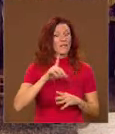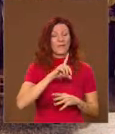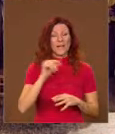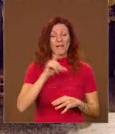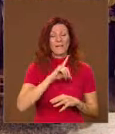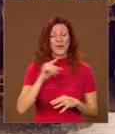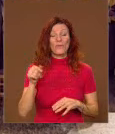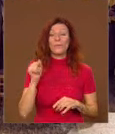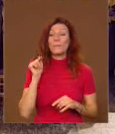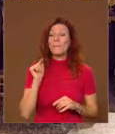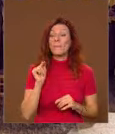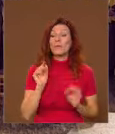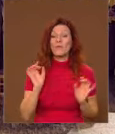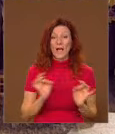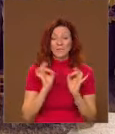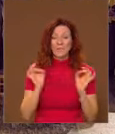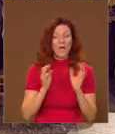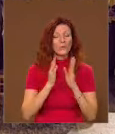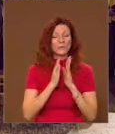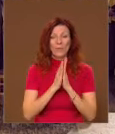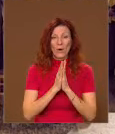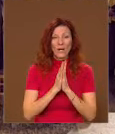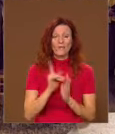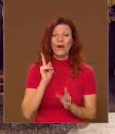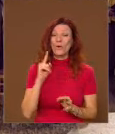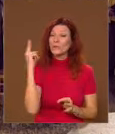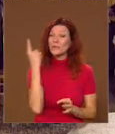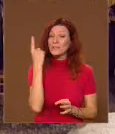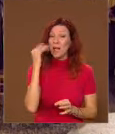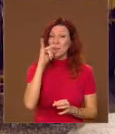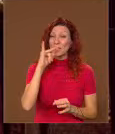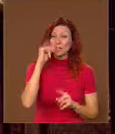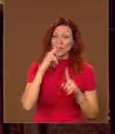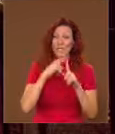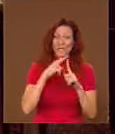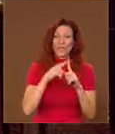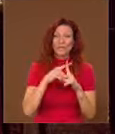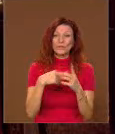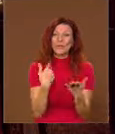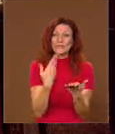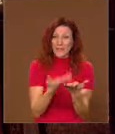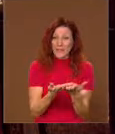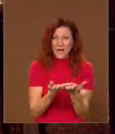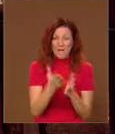която сам Спасителят дава на своите ученици и последователни като образец за молитва.